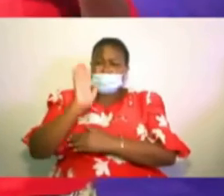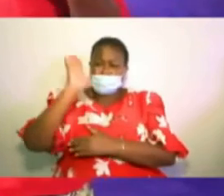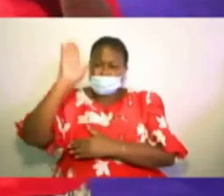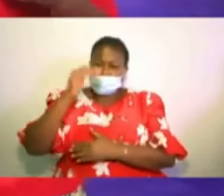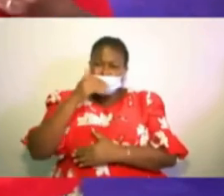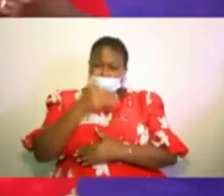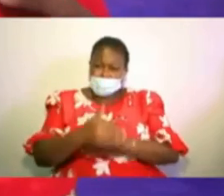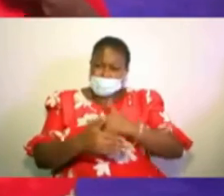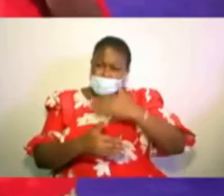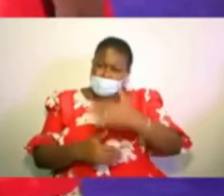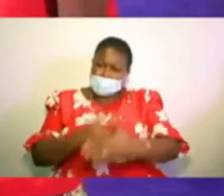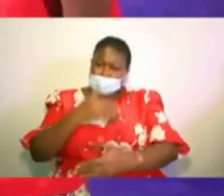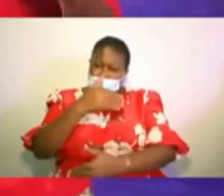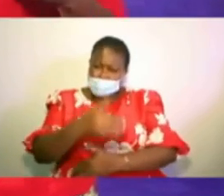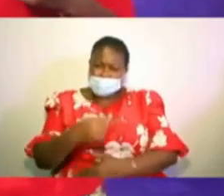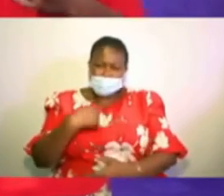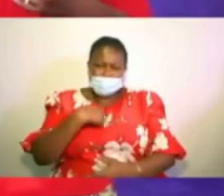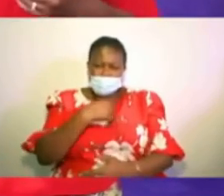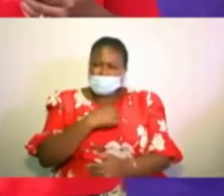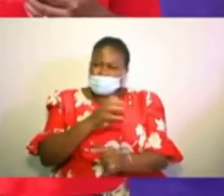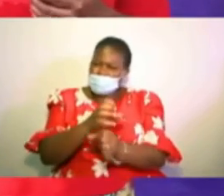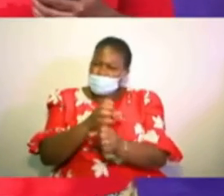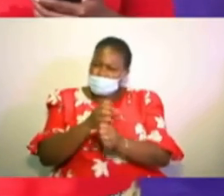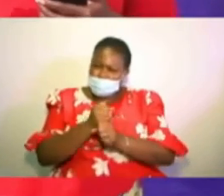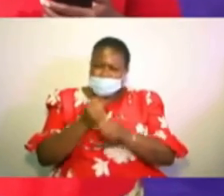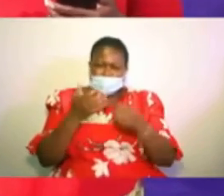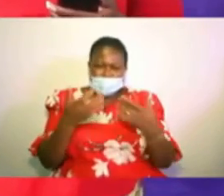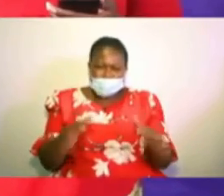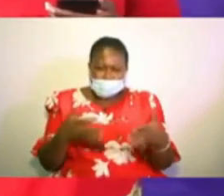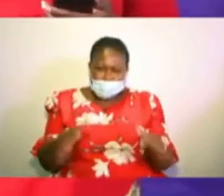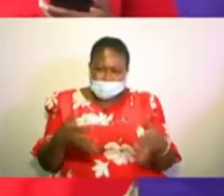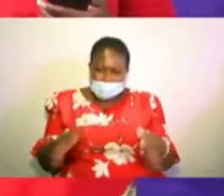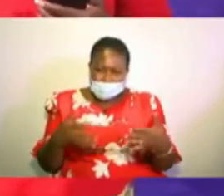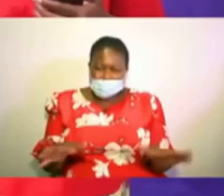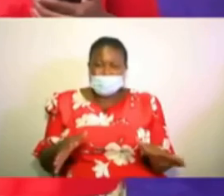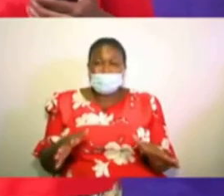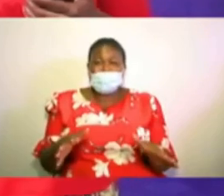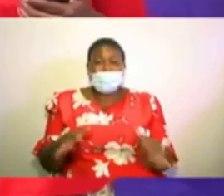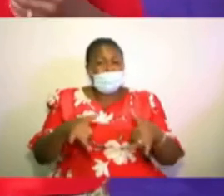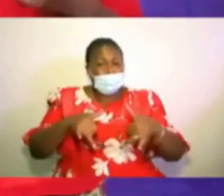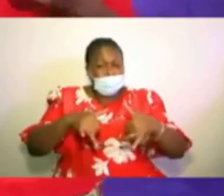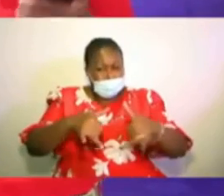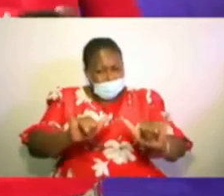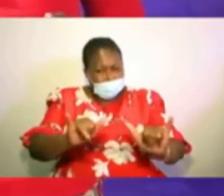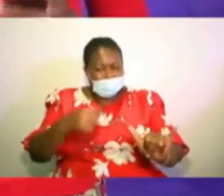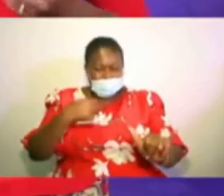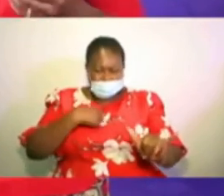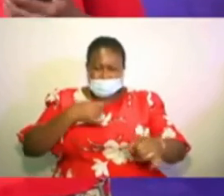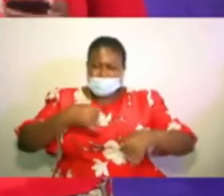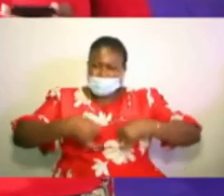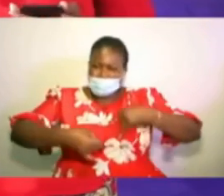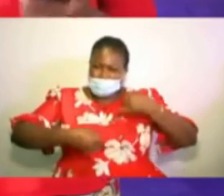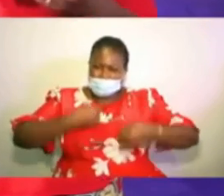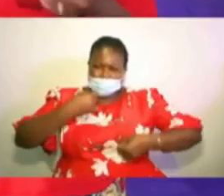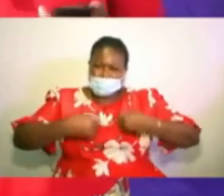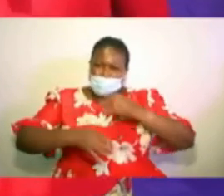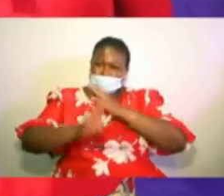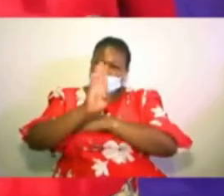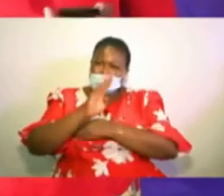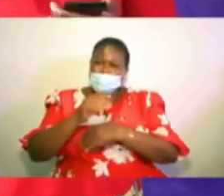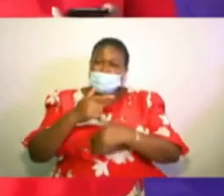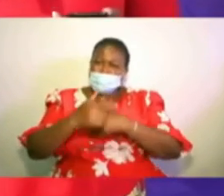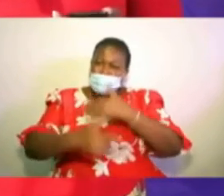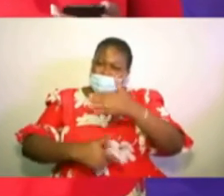Avons bénéficié de la grâce de notre Seigneur Jésus. And we still continue to enjoy it. Et nous continuons à en bénéficier, à en